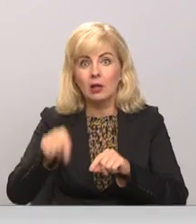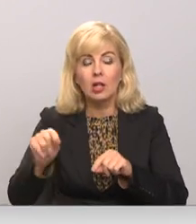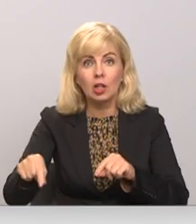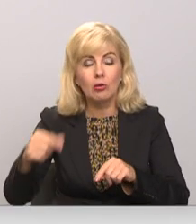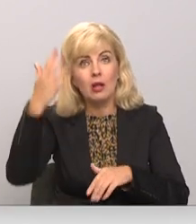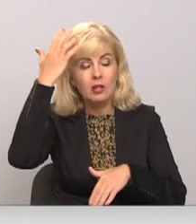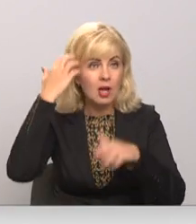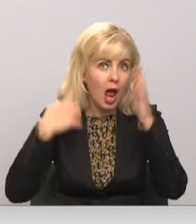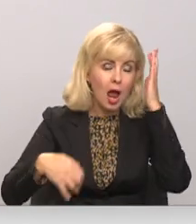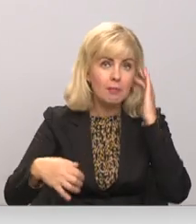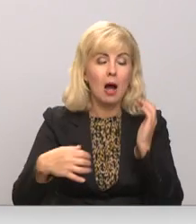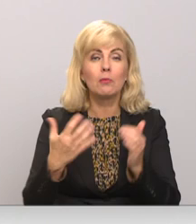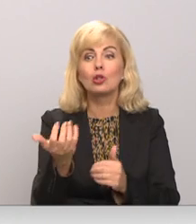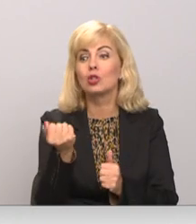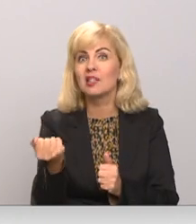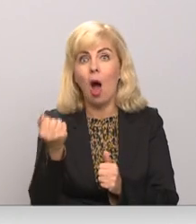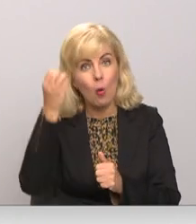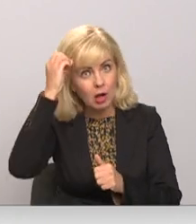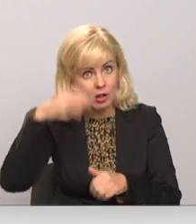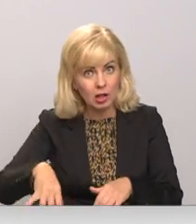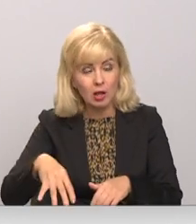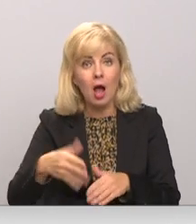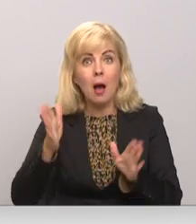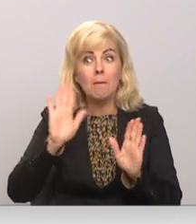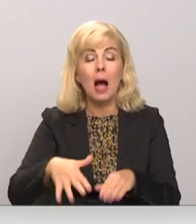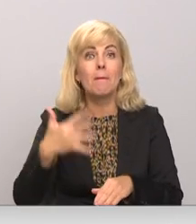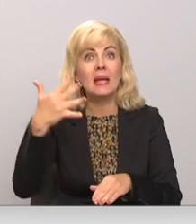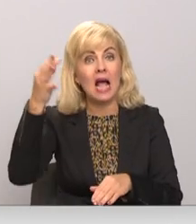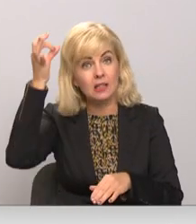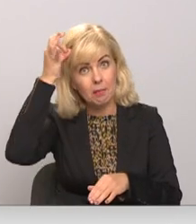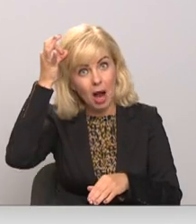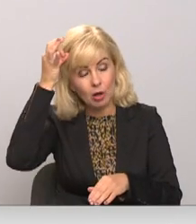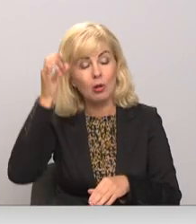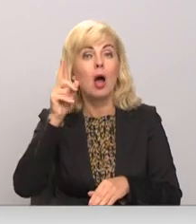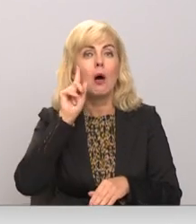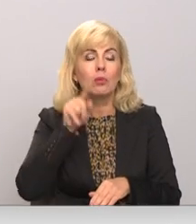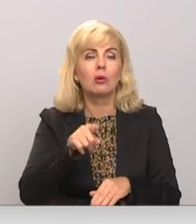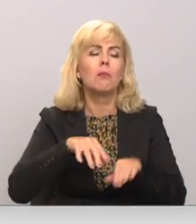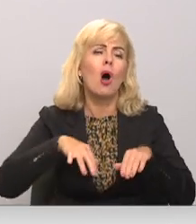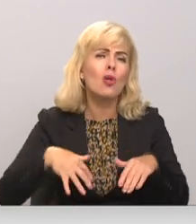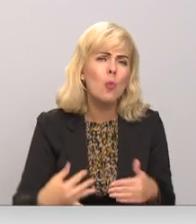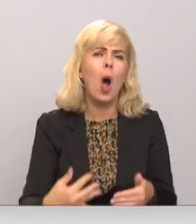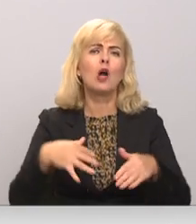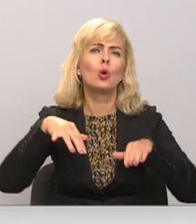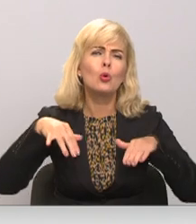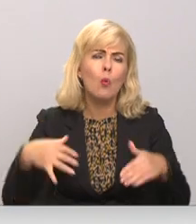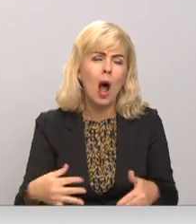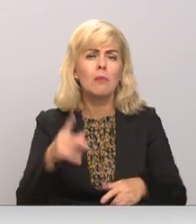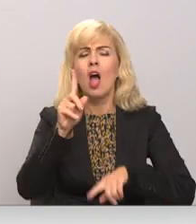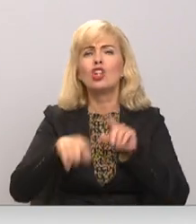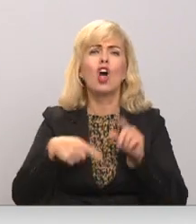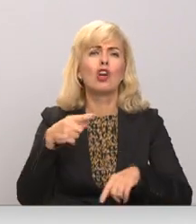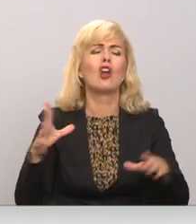ķemēju matus, man pilnīgi saujām gāja, man palika vispār tur 5 mati uz galvas. Nu, protams, visu laiku tas nogurums. Citreiz bija tā, ka